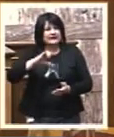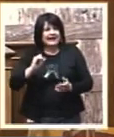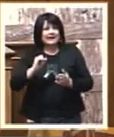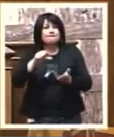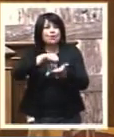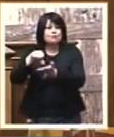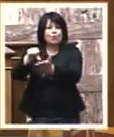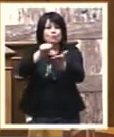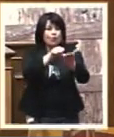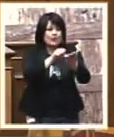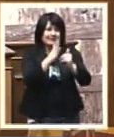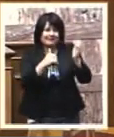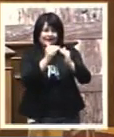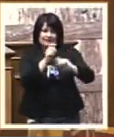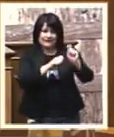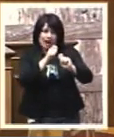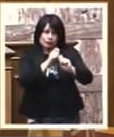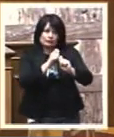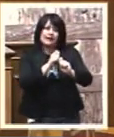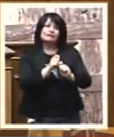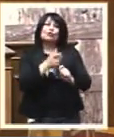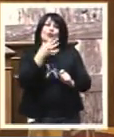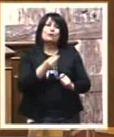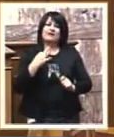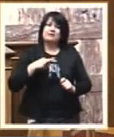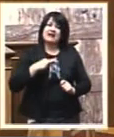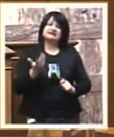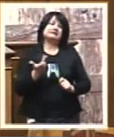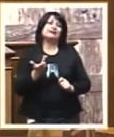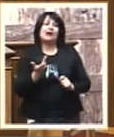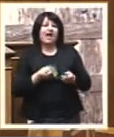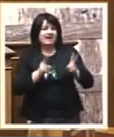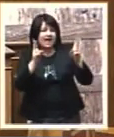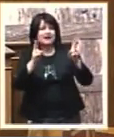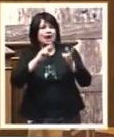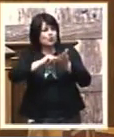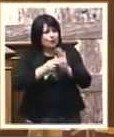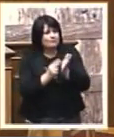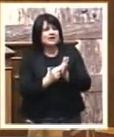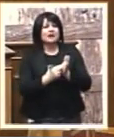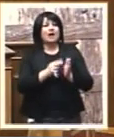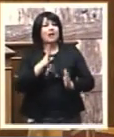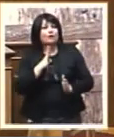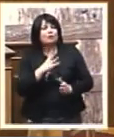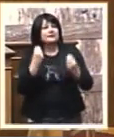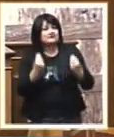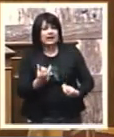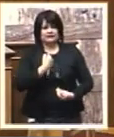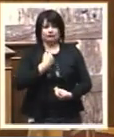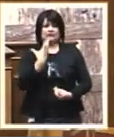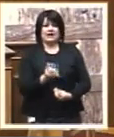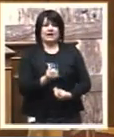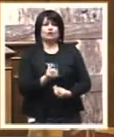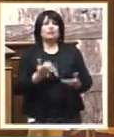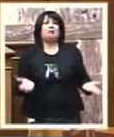χτίζουμε, να τις χτίζουμε ανθρώπινα, πράσινα, ενεργειακά χαμηλής κατανάλωσης, με ταυτότητα